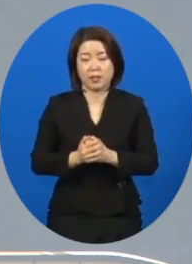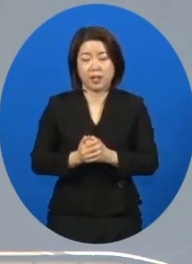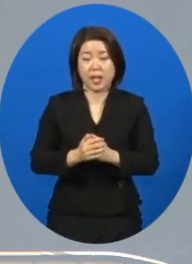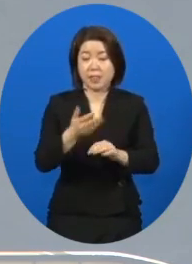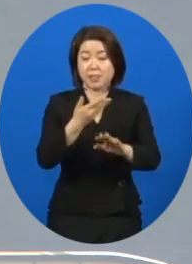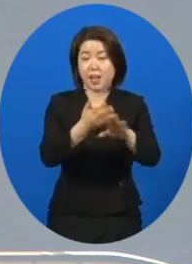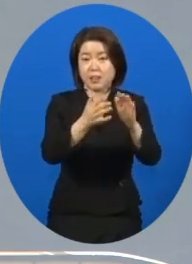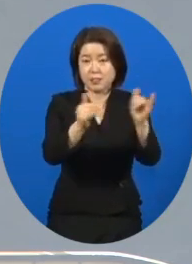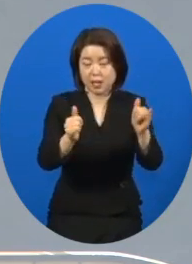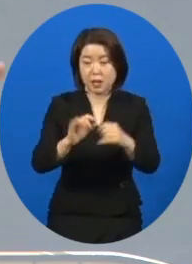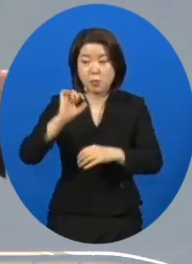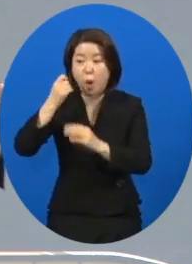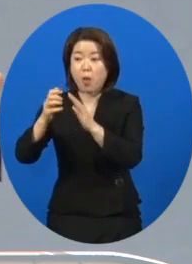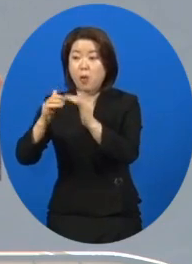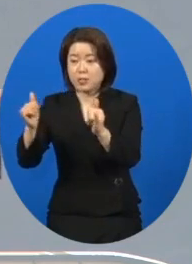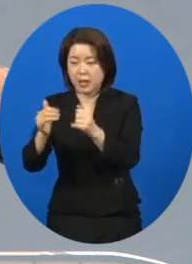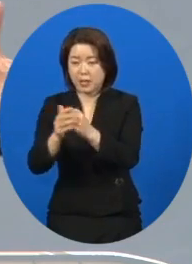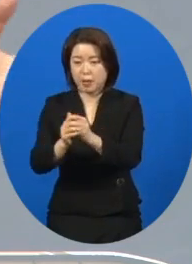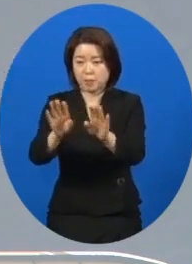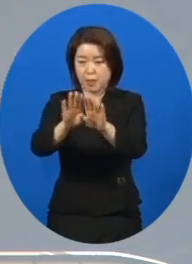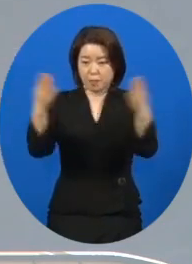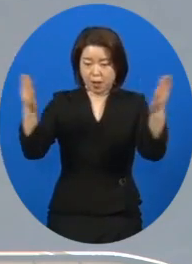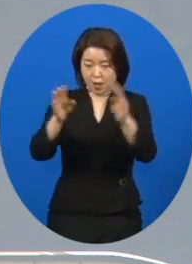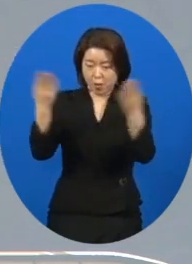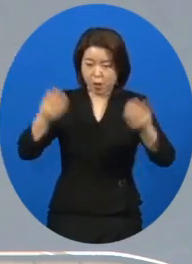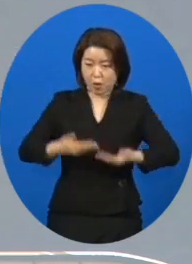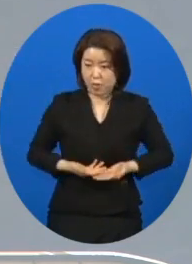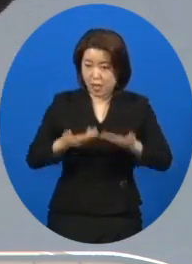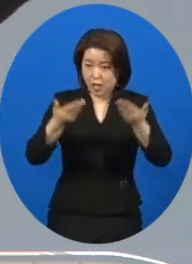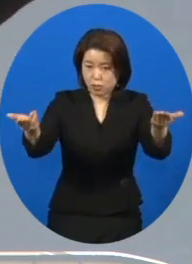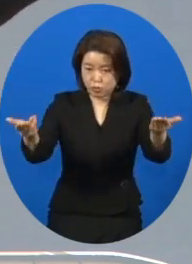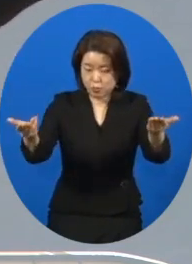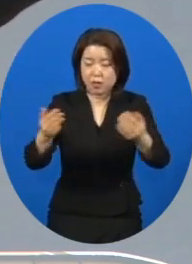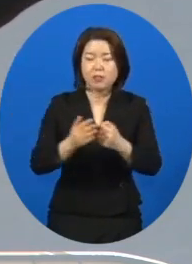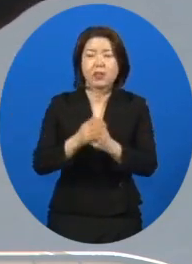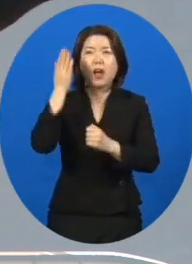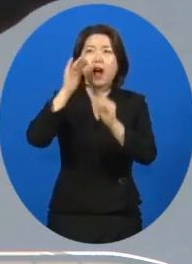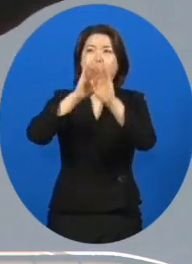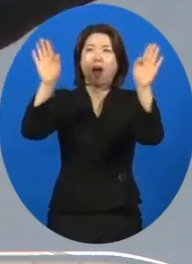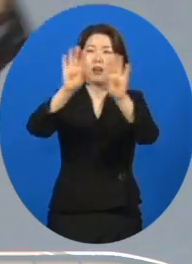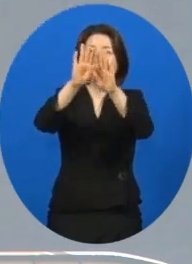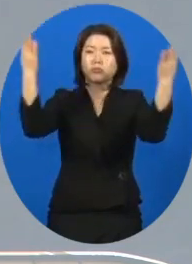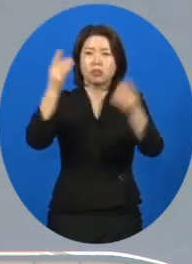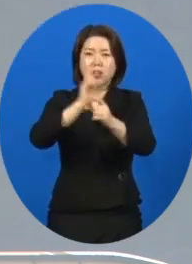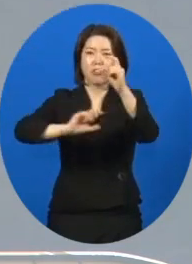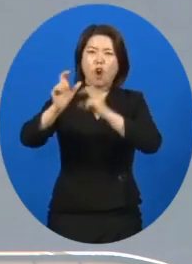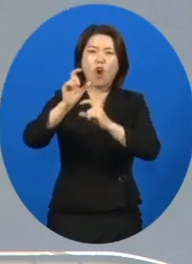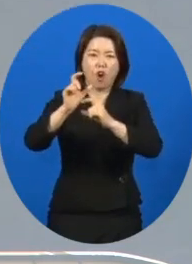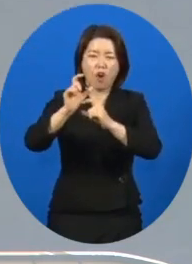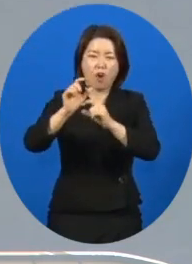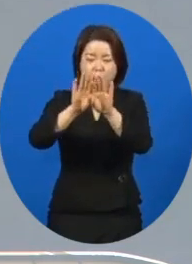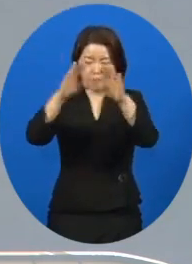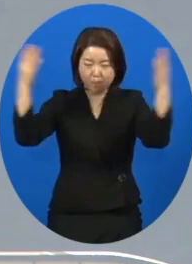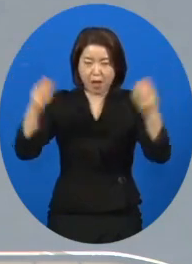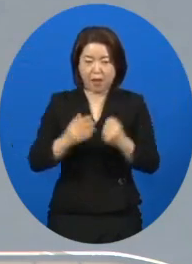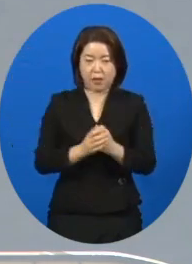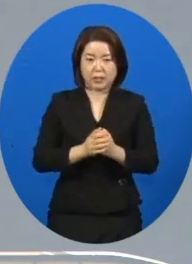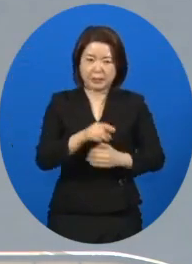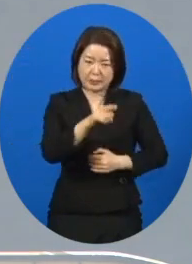어려운 사람에게 문이 열리면 열릴수록 하늘문은 더욱 열려요. 사람들에게 문이